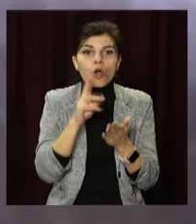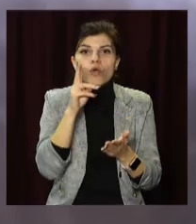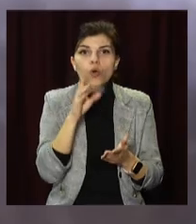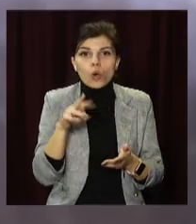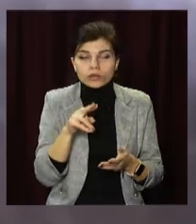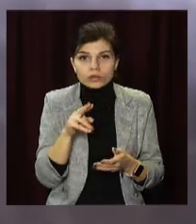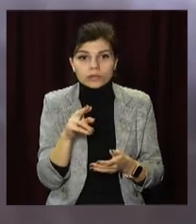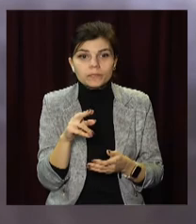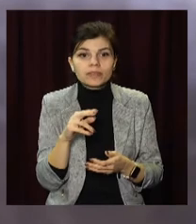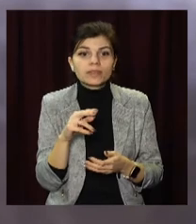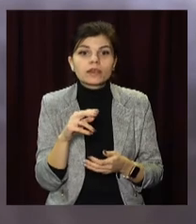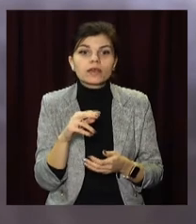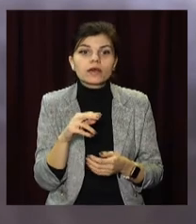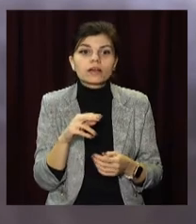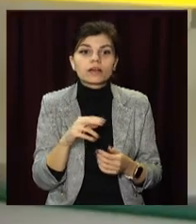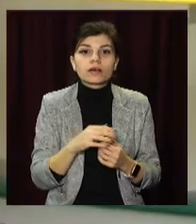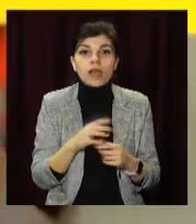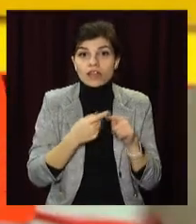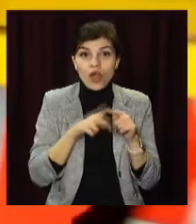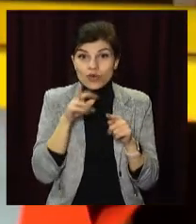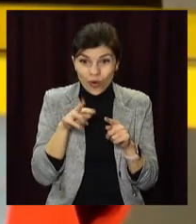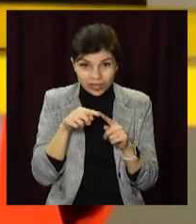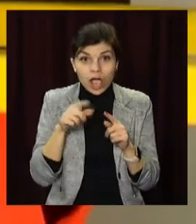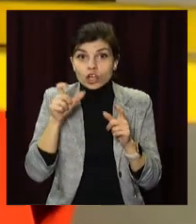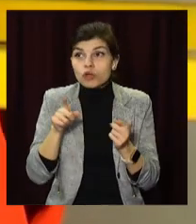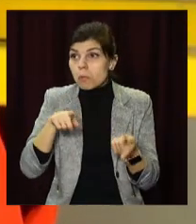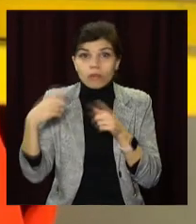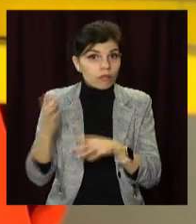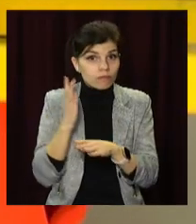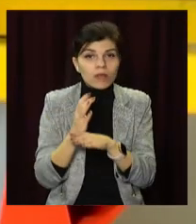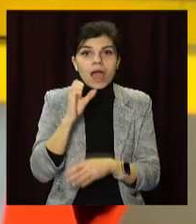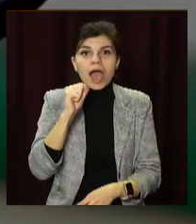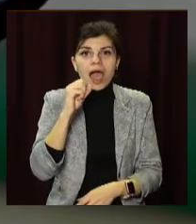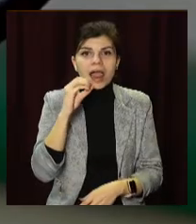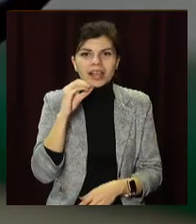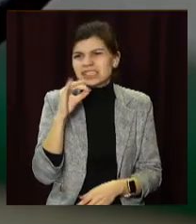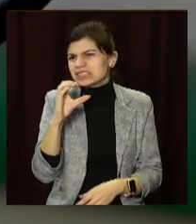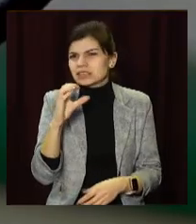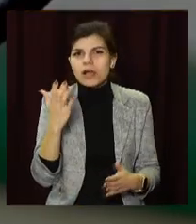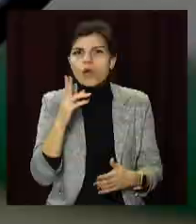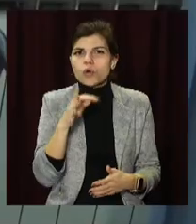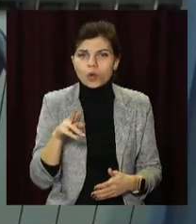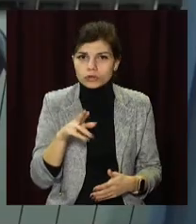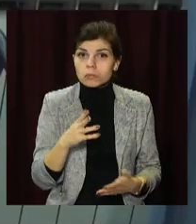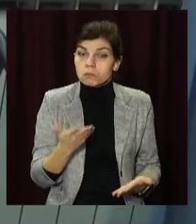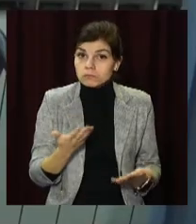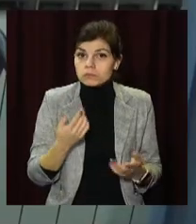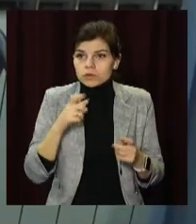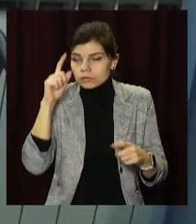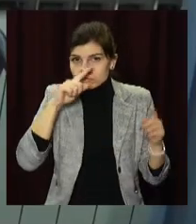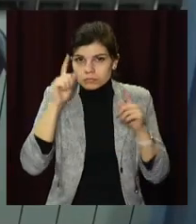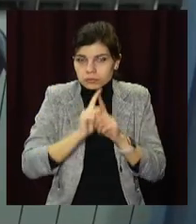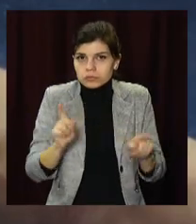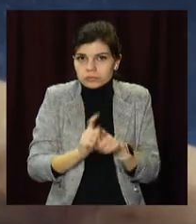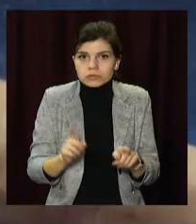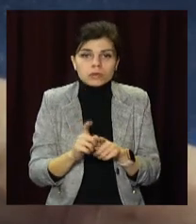клієнта. Без цього коду людина не може перейти. Нині продовжує мало хто з них ризикне вдаватися до брудних прийомів. У крайньому випадку зателефонують